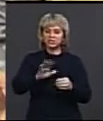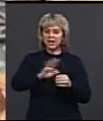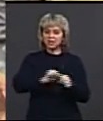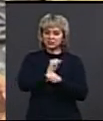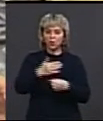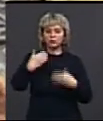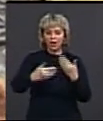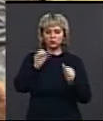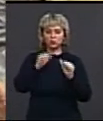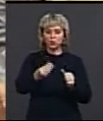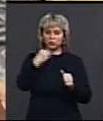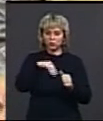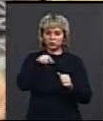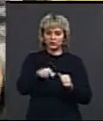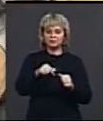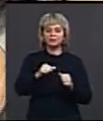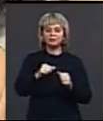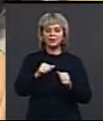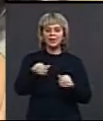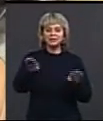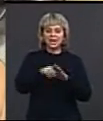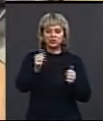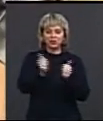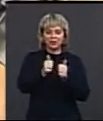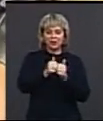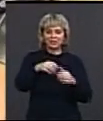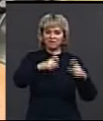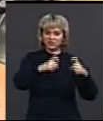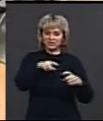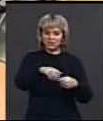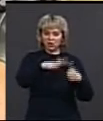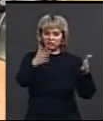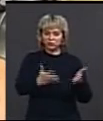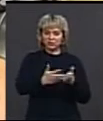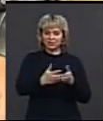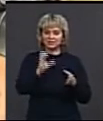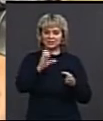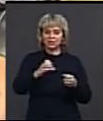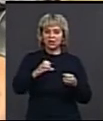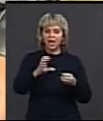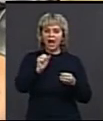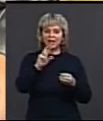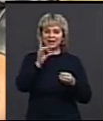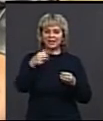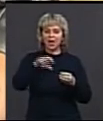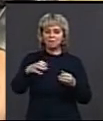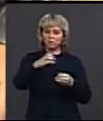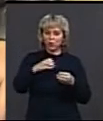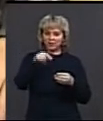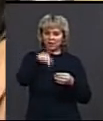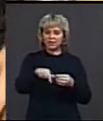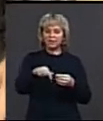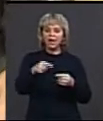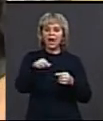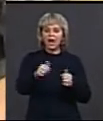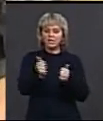на ходу мог кушать Чингисхан. Также рядом висели бурдюки с аркя волочной моткой,